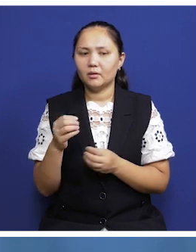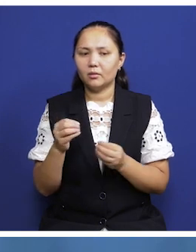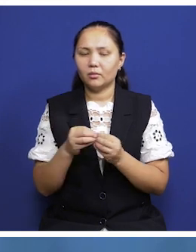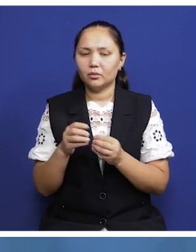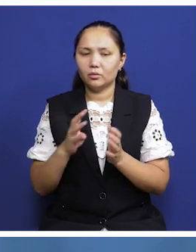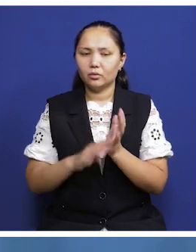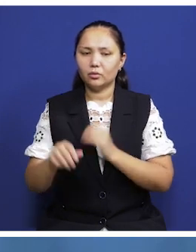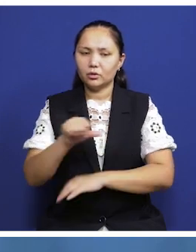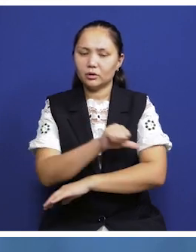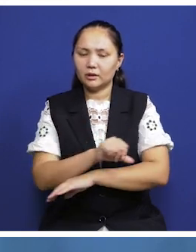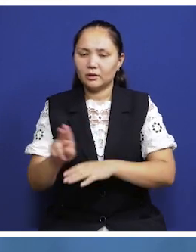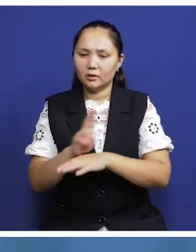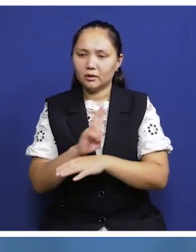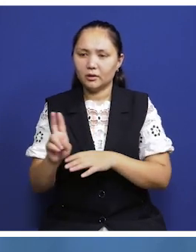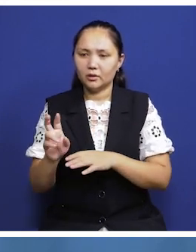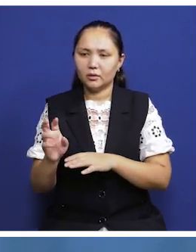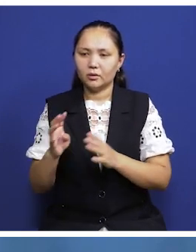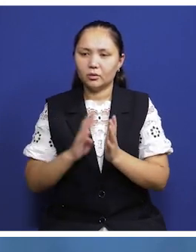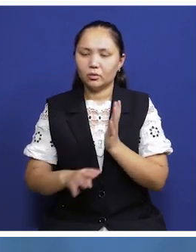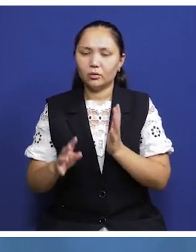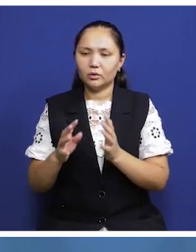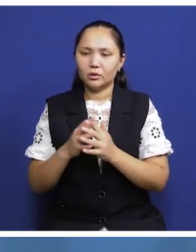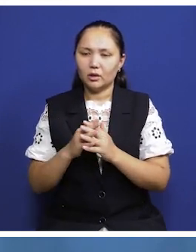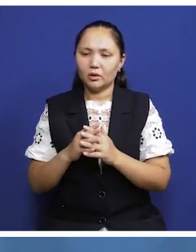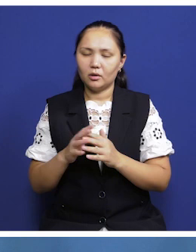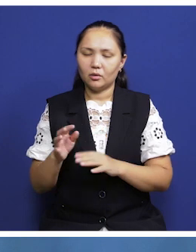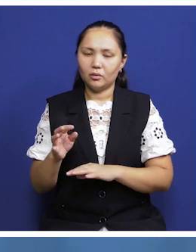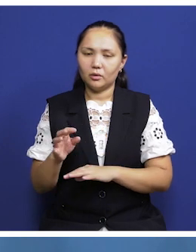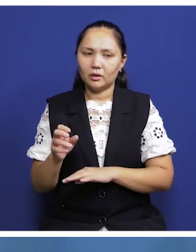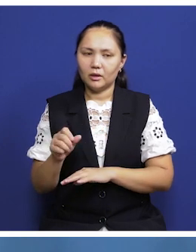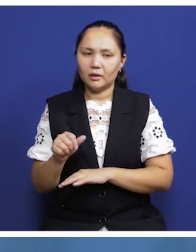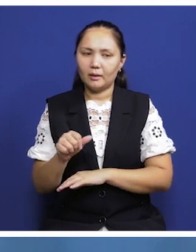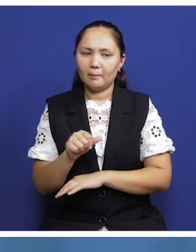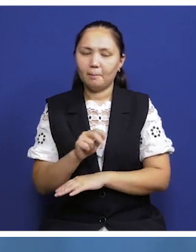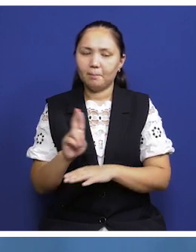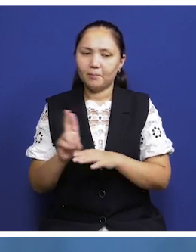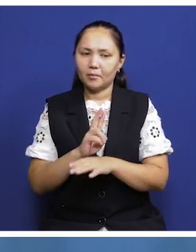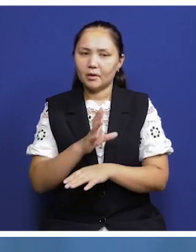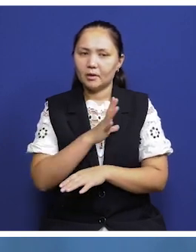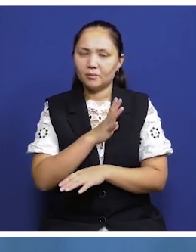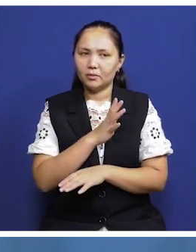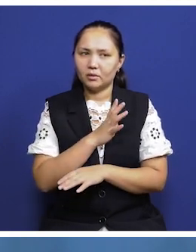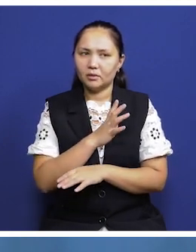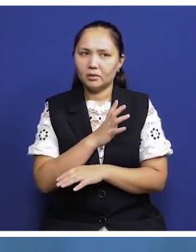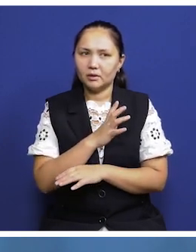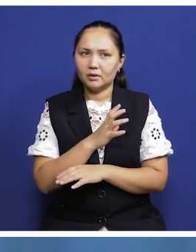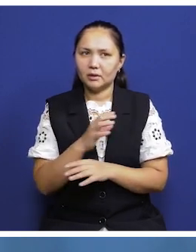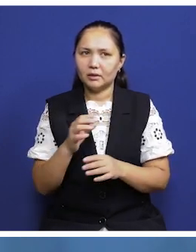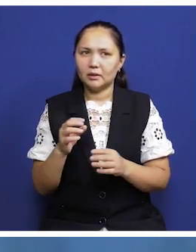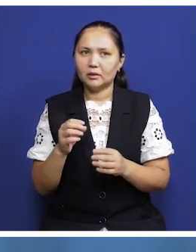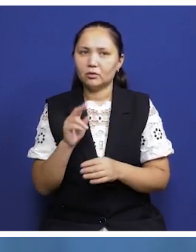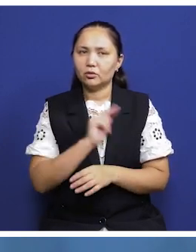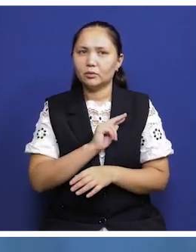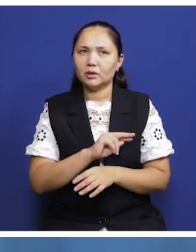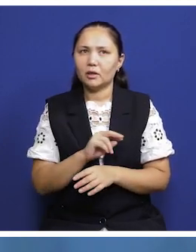орташа жөндеу және 9 елді мекенге 10 көшеге ағымдағы жөндеу жұмыстары жүргізілуде. Осы жұмыстардың